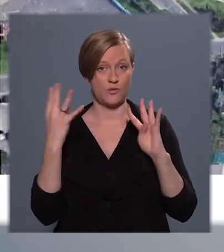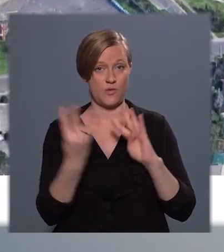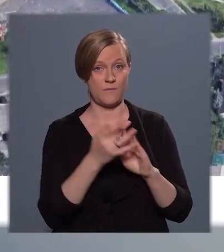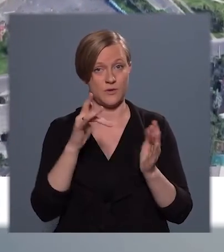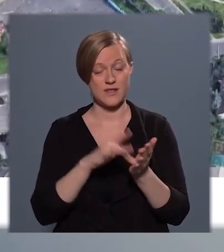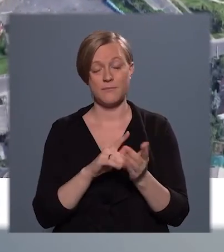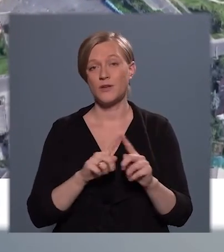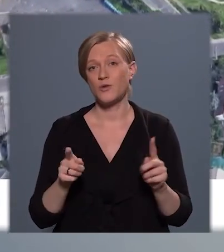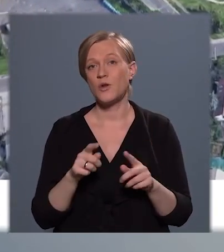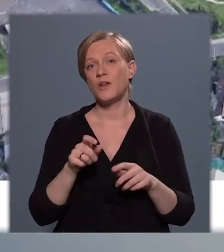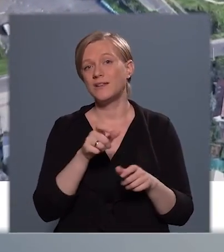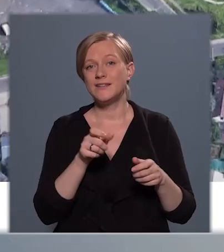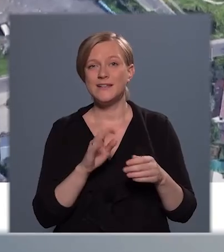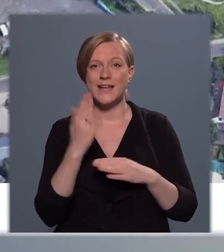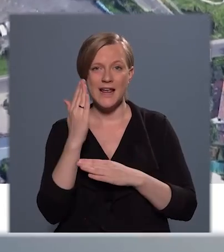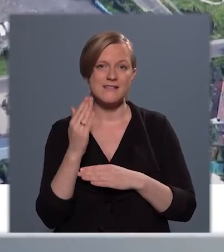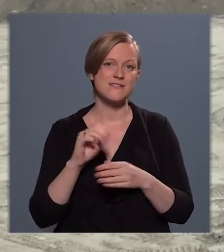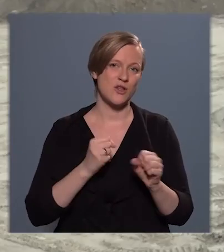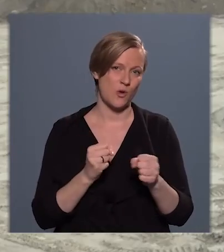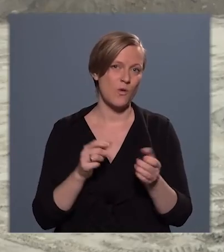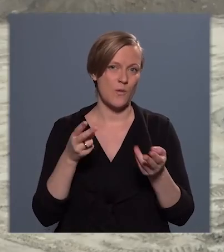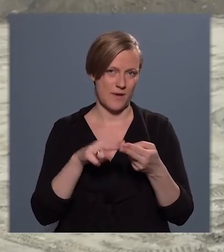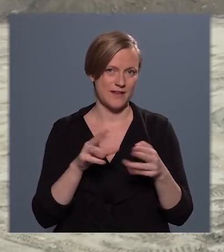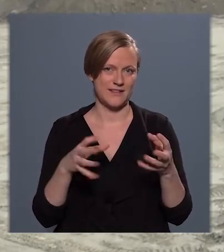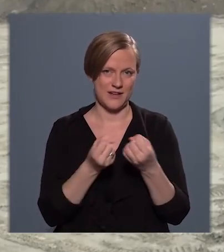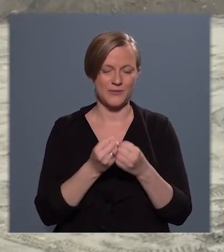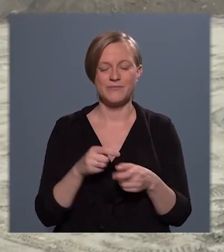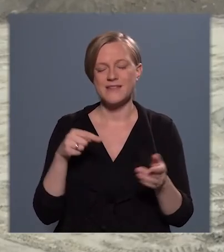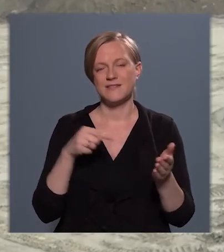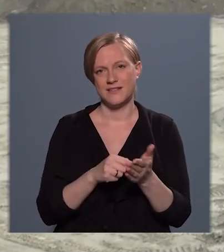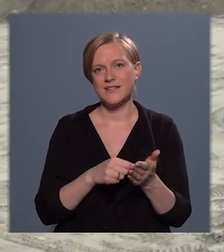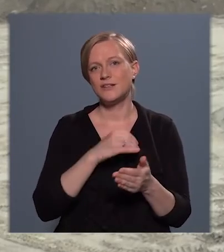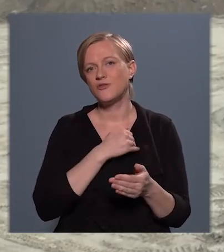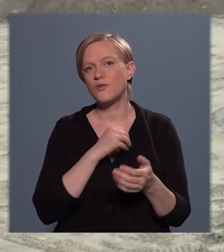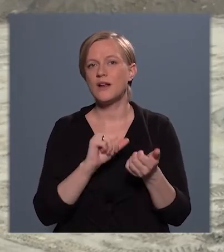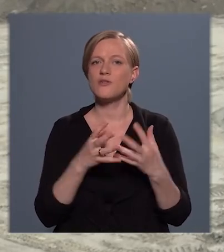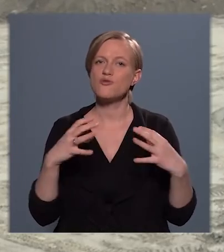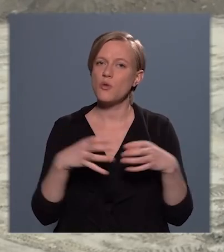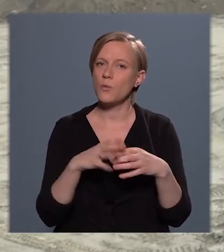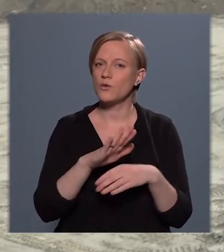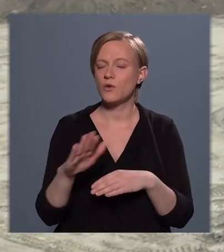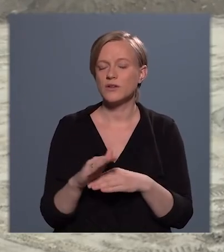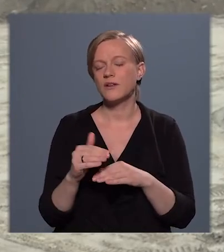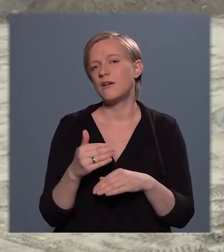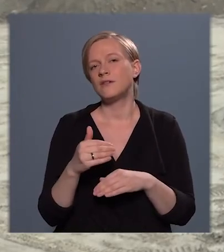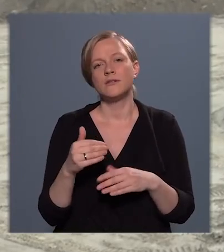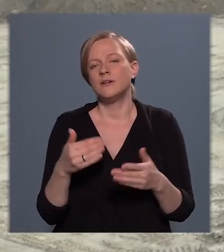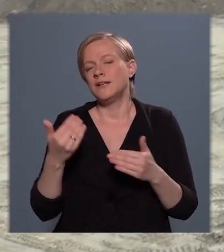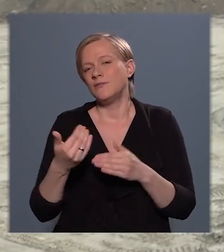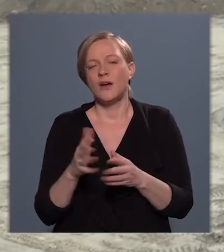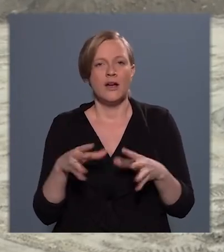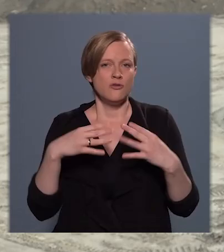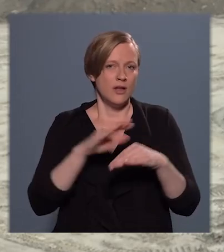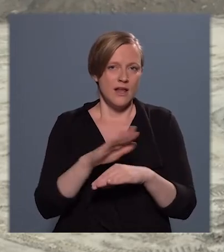gyakorló pályát is kialakítanak. Ez a cél, igen, hogy iskolás csoportoknak, gyerekcsoportoknak, hétvégén akár családoknak is szervezzünk